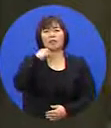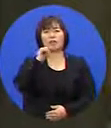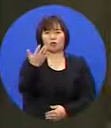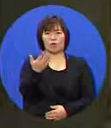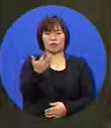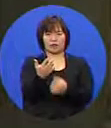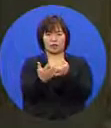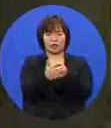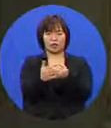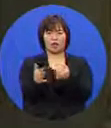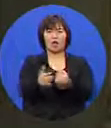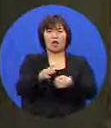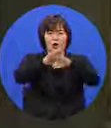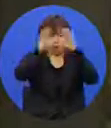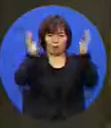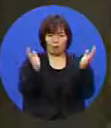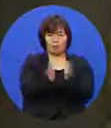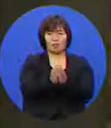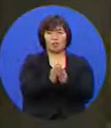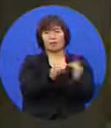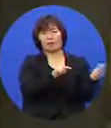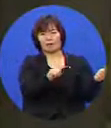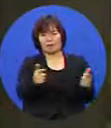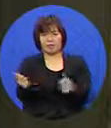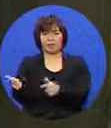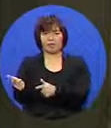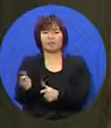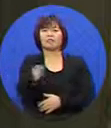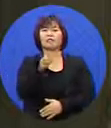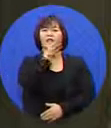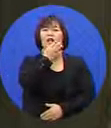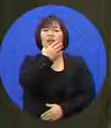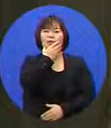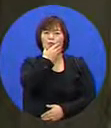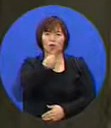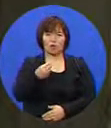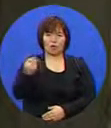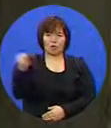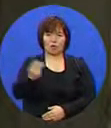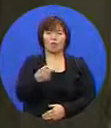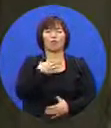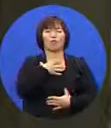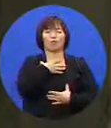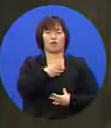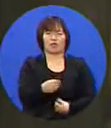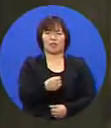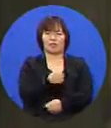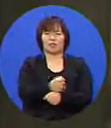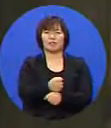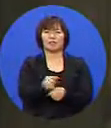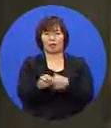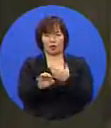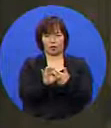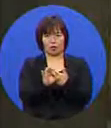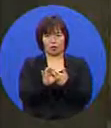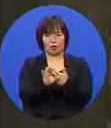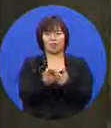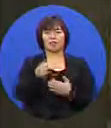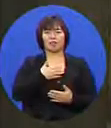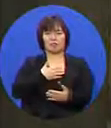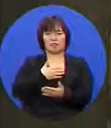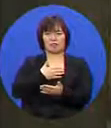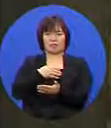때문에 모든 국민들이 정말 행복하고 편안했으면은